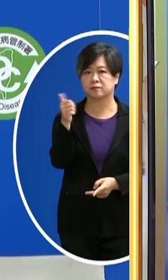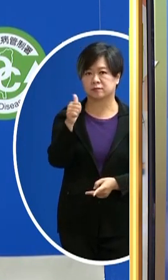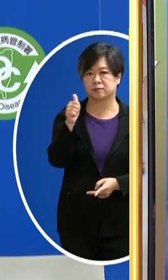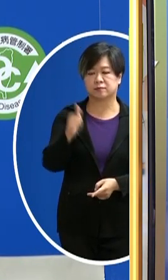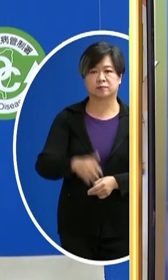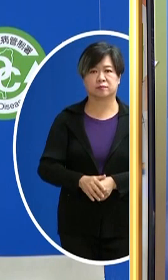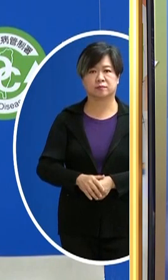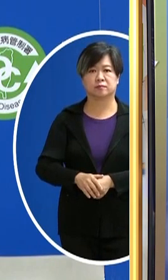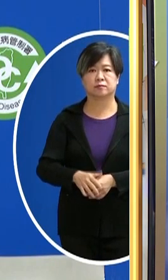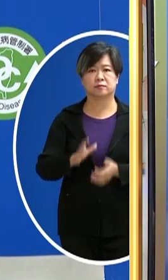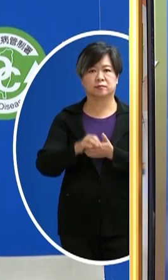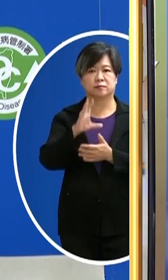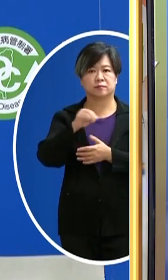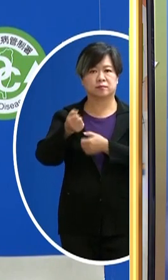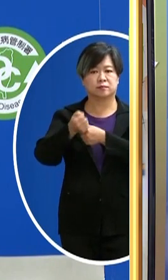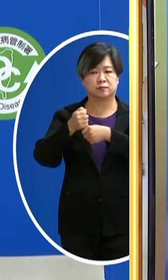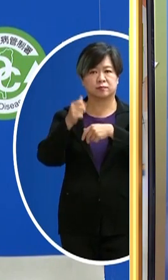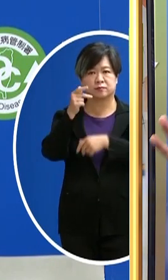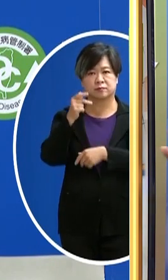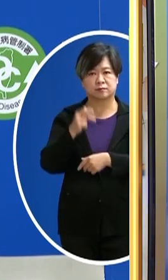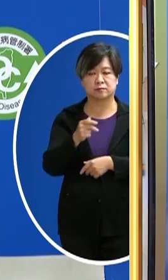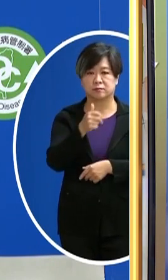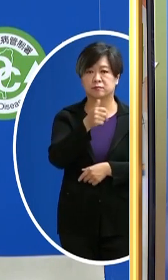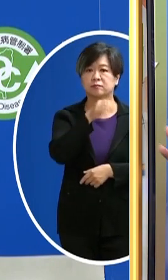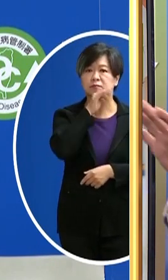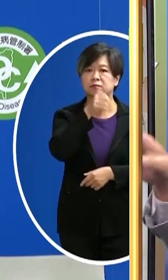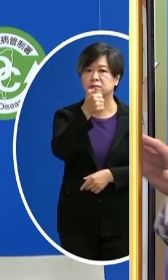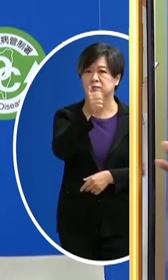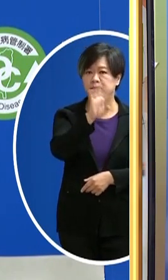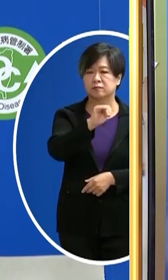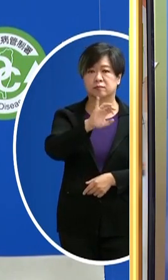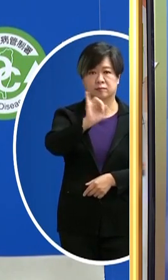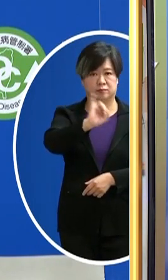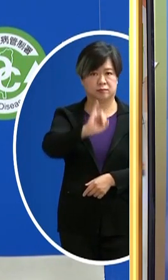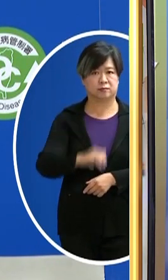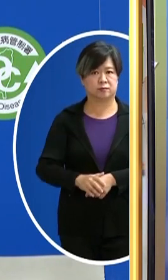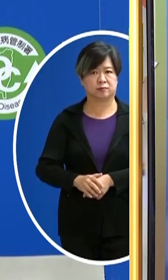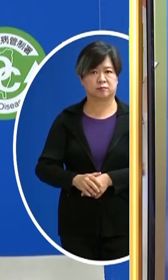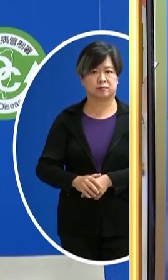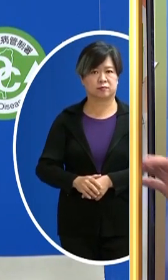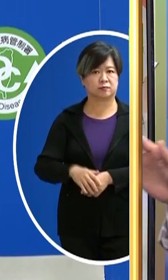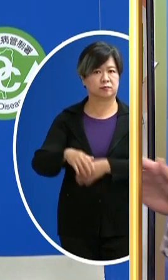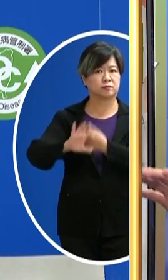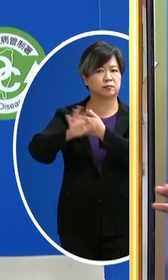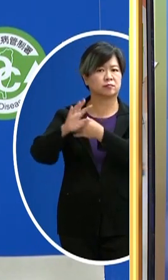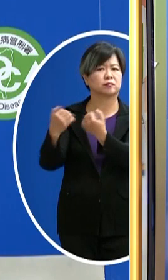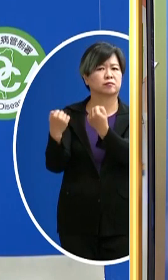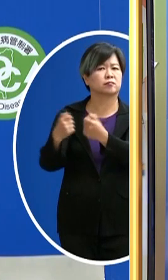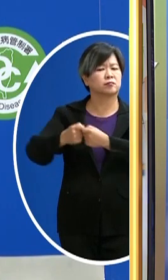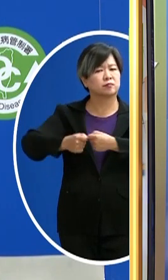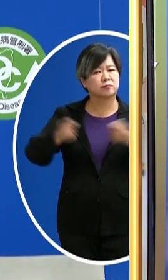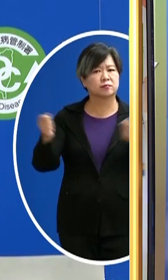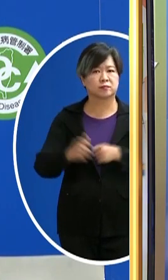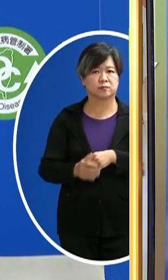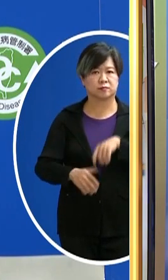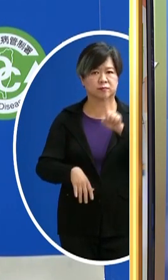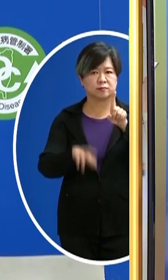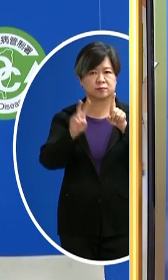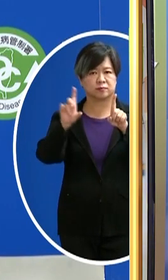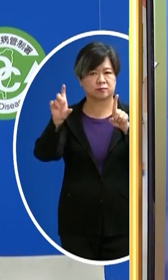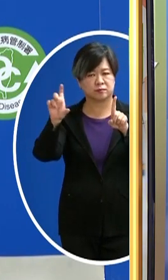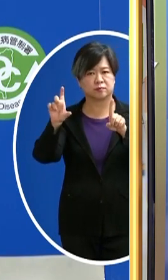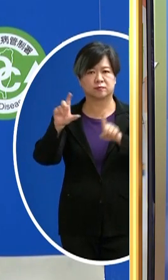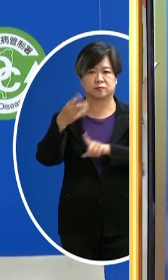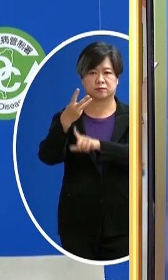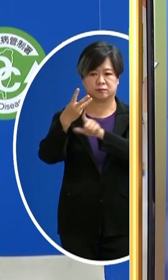另外一个，今天又蹦出了很多讯息，我们现在变成从媒体里面、从民间社团的这个消息里面，都跑得比 CDC 还要快很多哦。